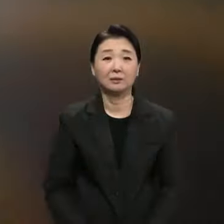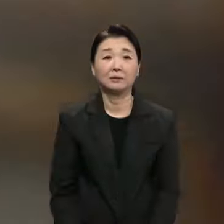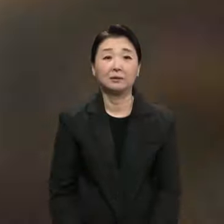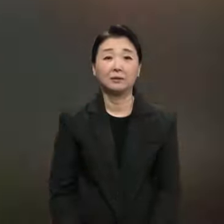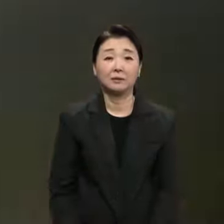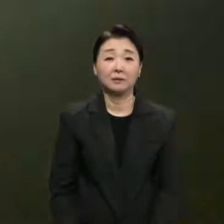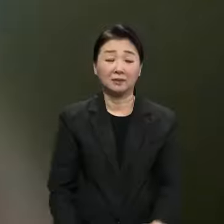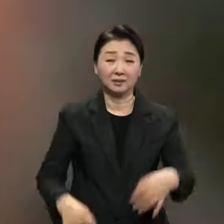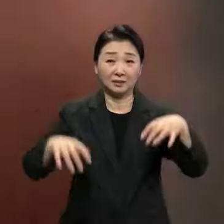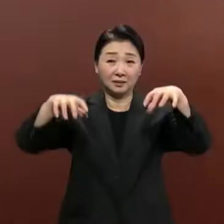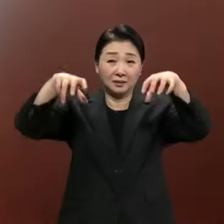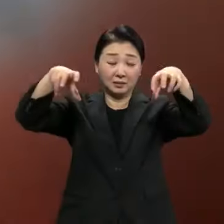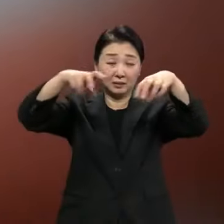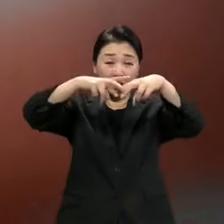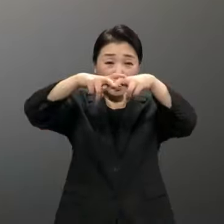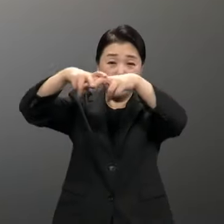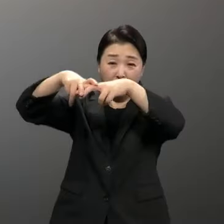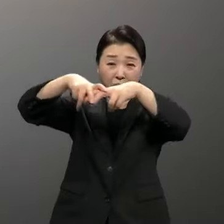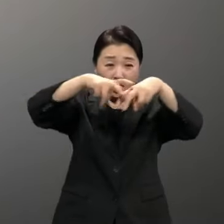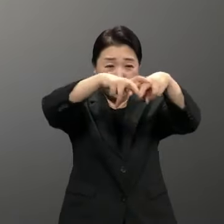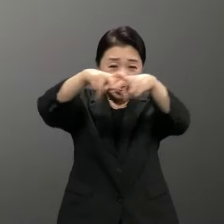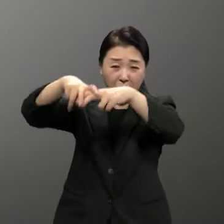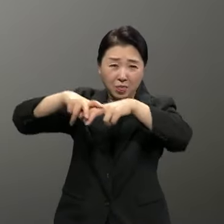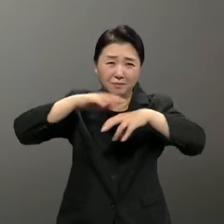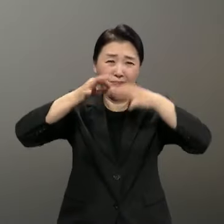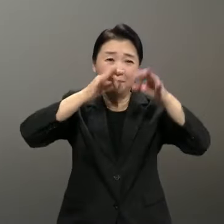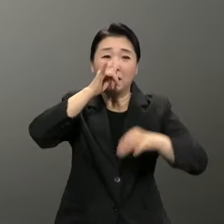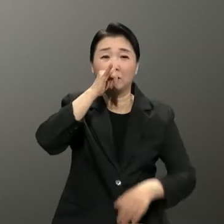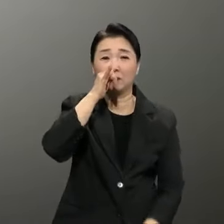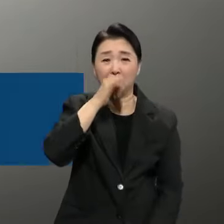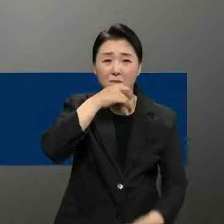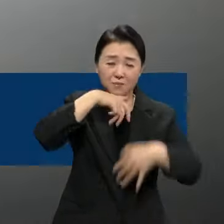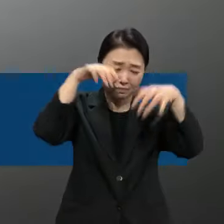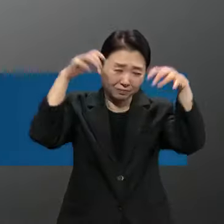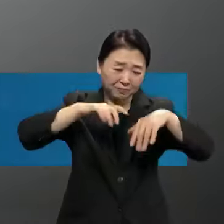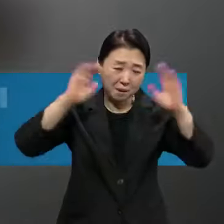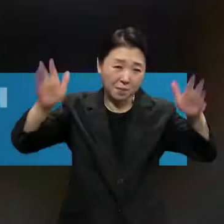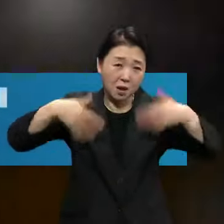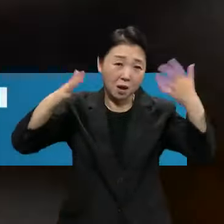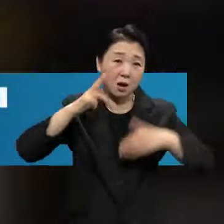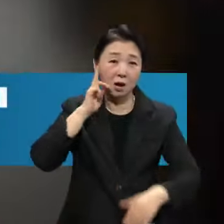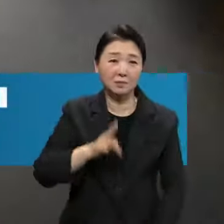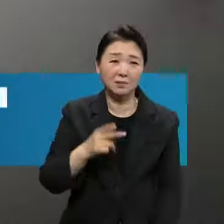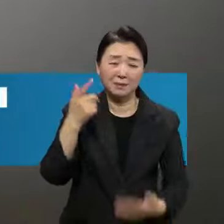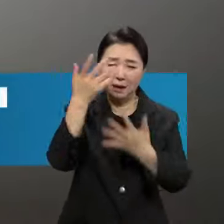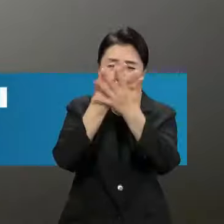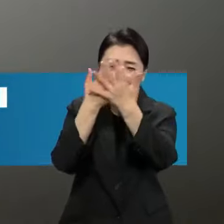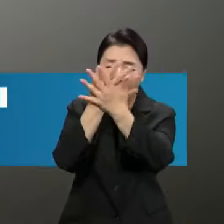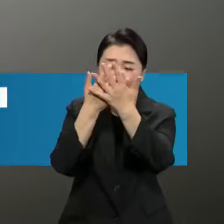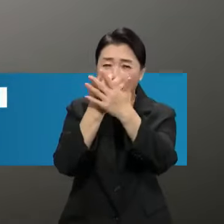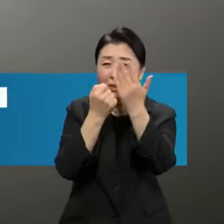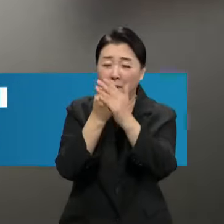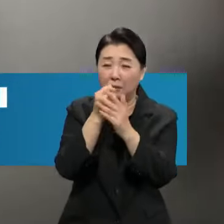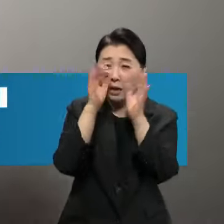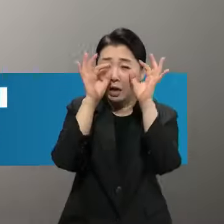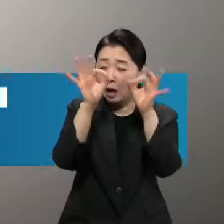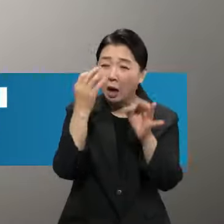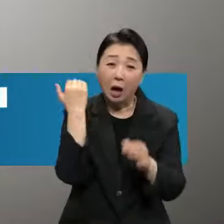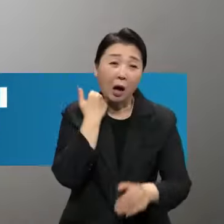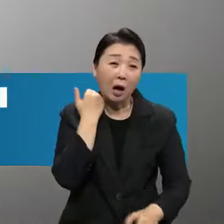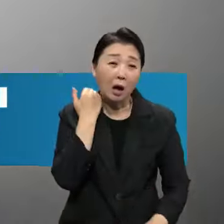하늘에 매달린 그네에서 비명이 이어집니다. 폭우가 쏟아지고 강풍이 부는데 짙은 안개 때문에 앞도 잘 안